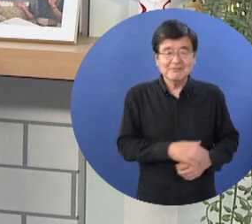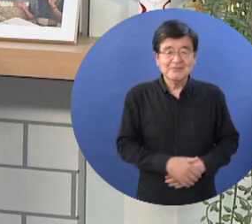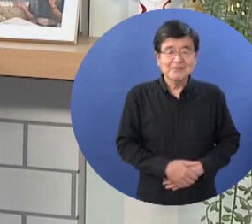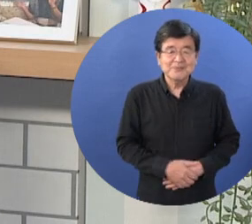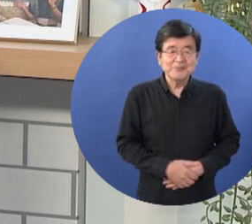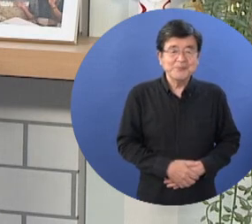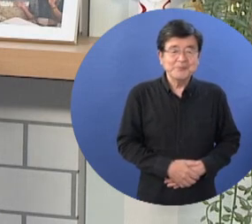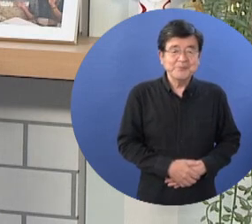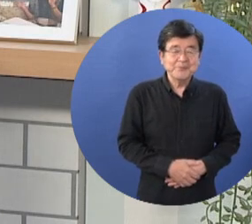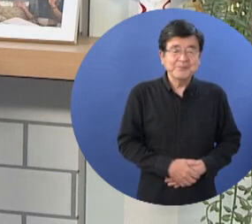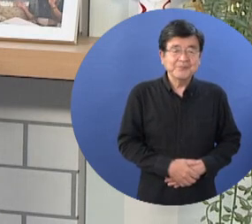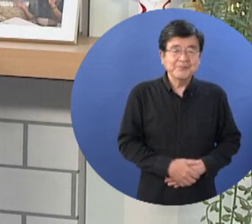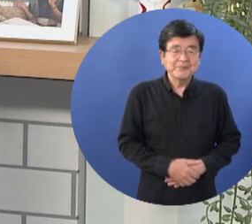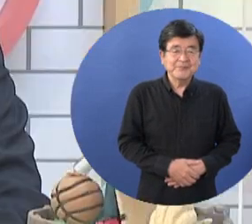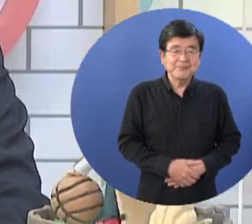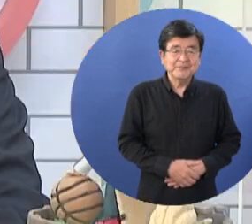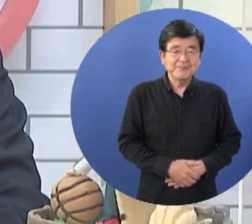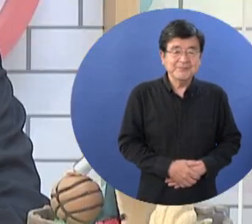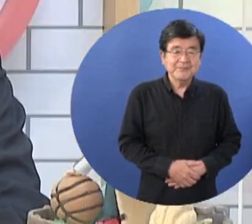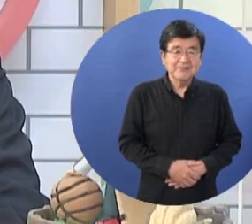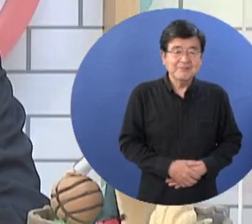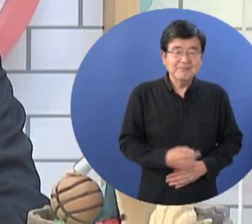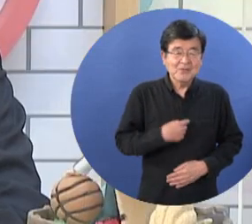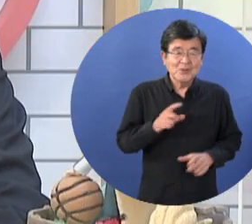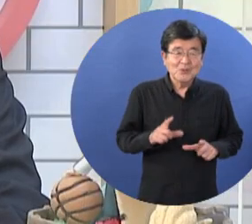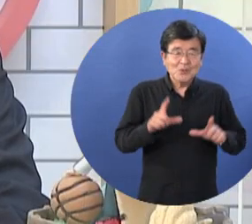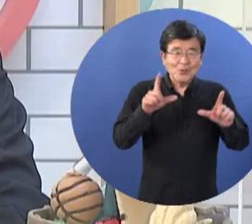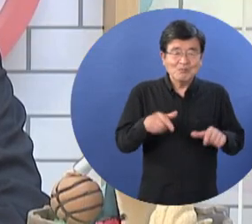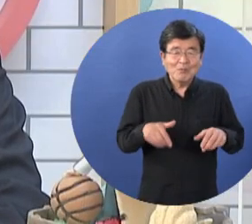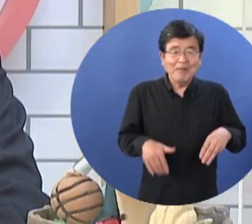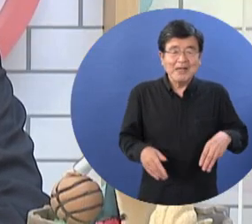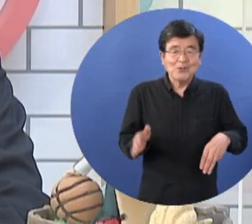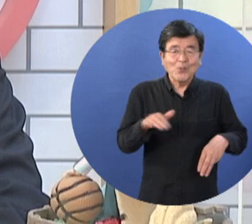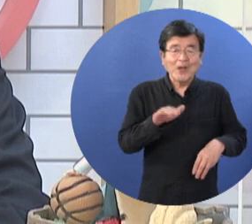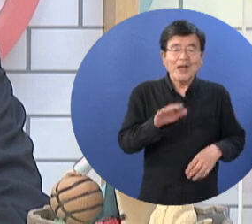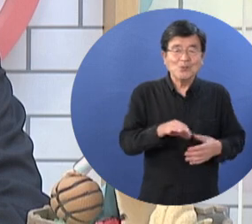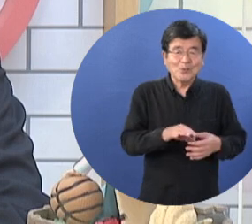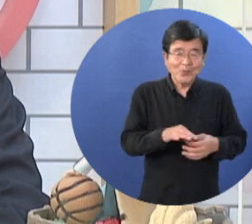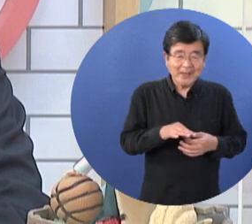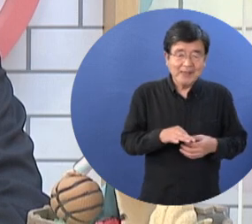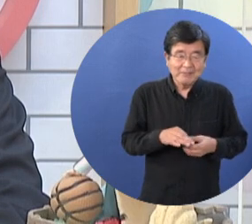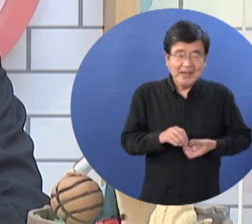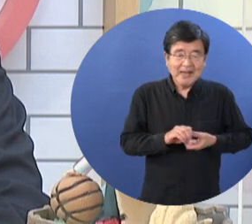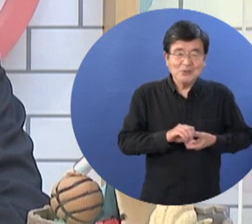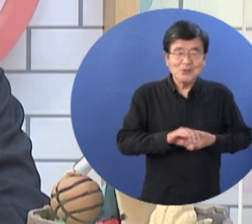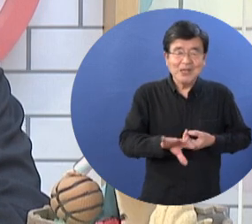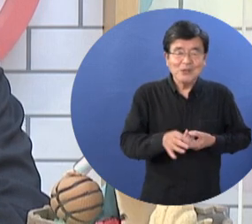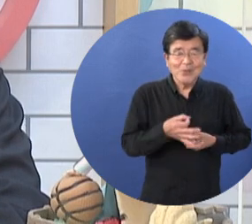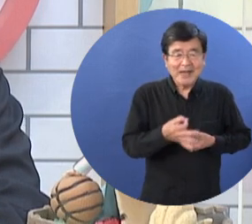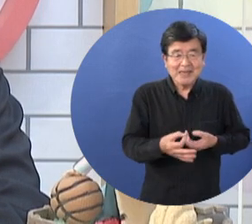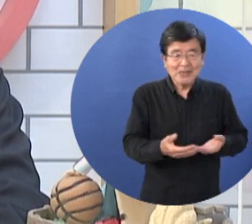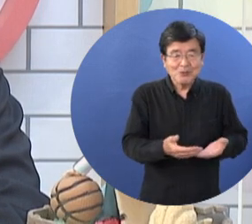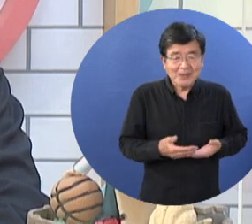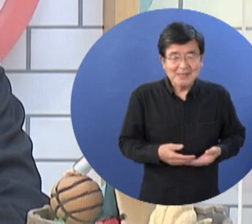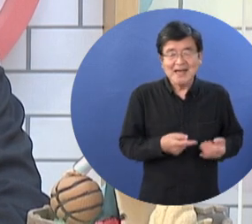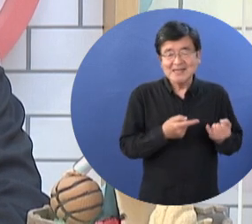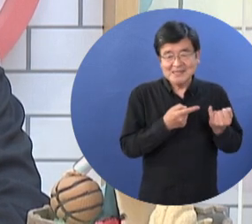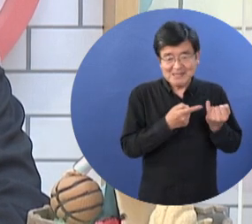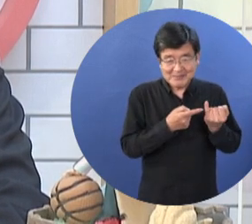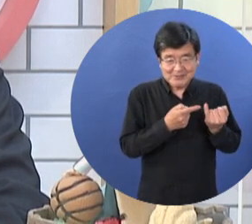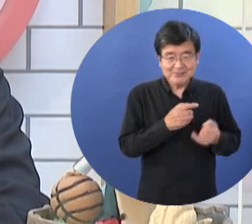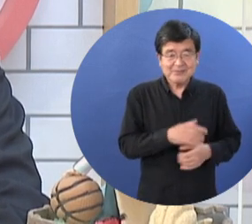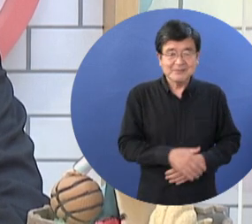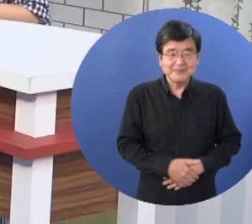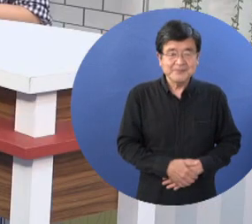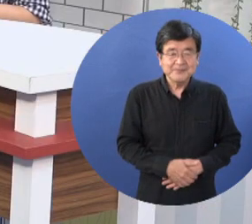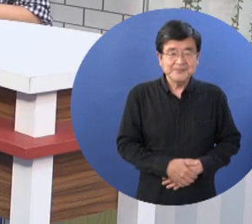ったりとか、ライトとかそういうものもなんか、あの、僕東京にもマンションあるんで、 そこにも置いときなさいとかって言って買ってきて